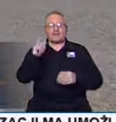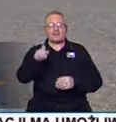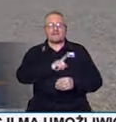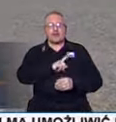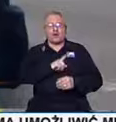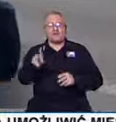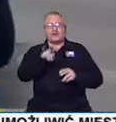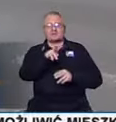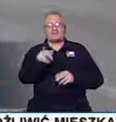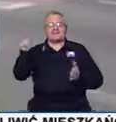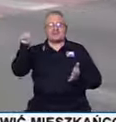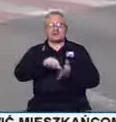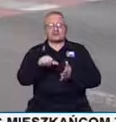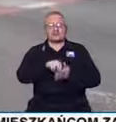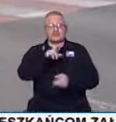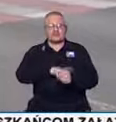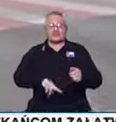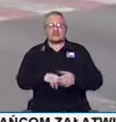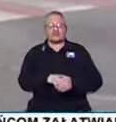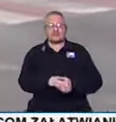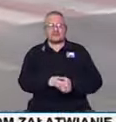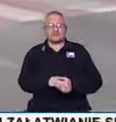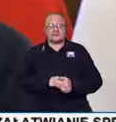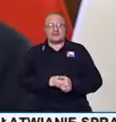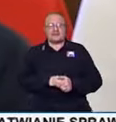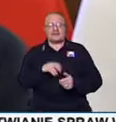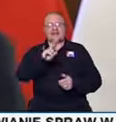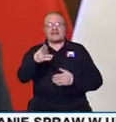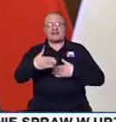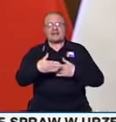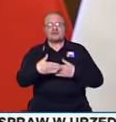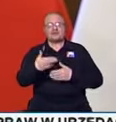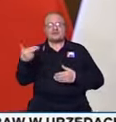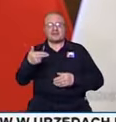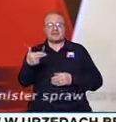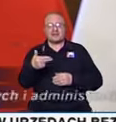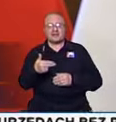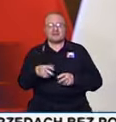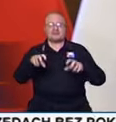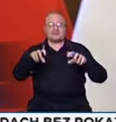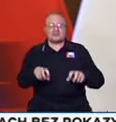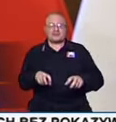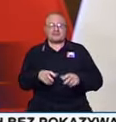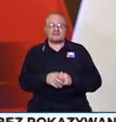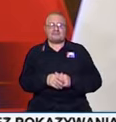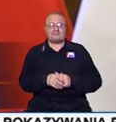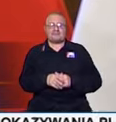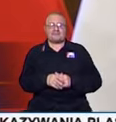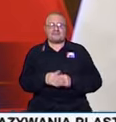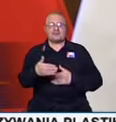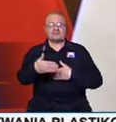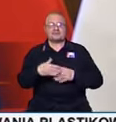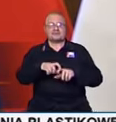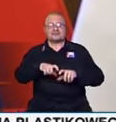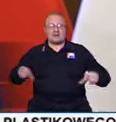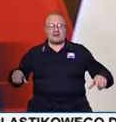będzie patrolować 1000 funkcjonariuszy. Kiedy w najbliższą niedzielę siądziemy przy